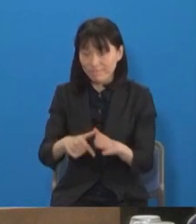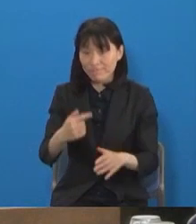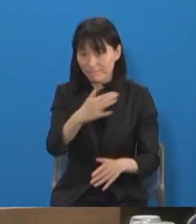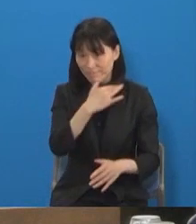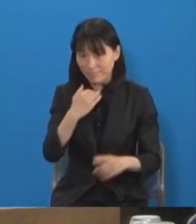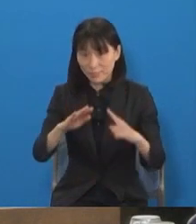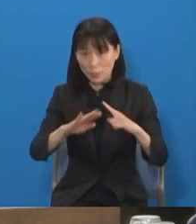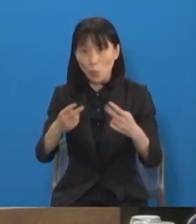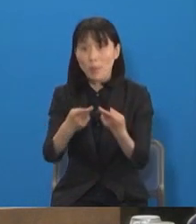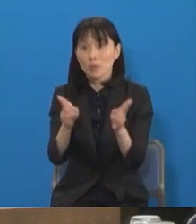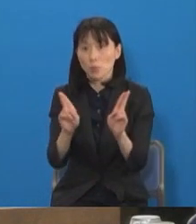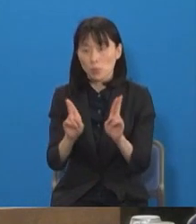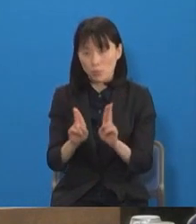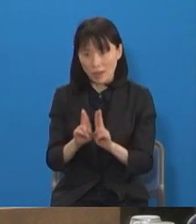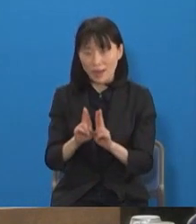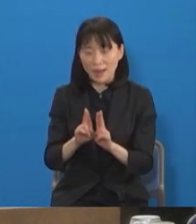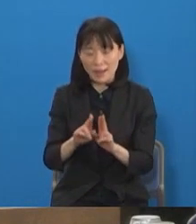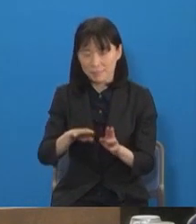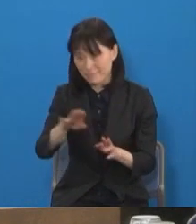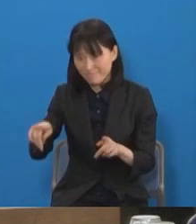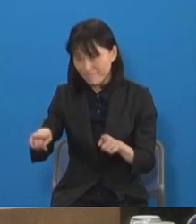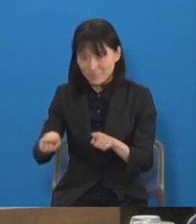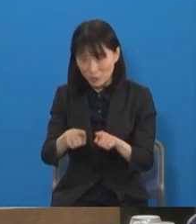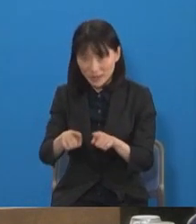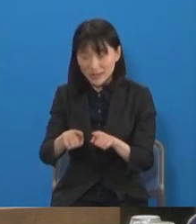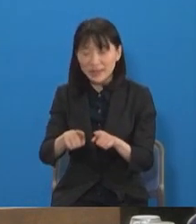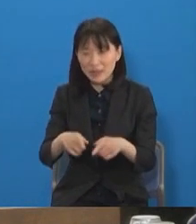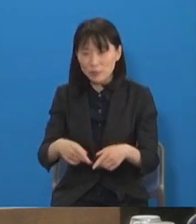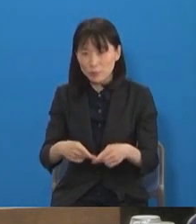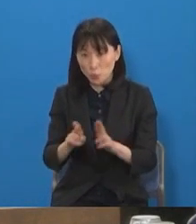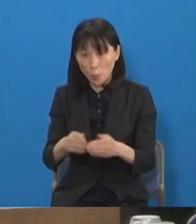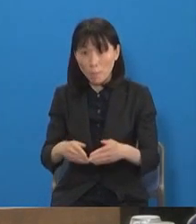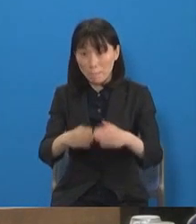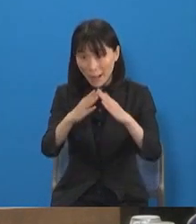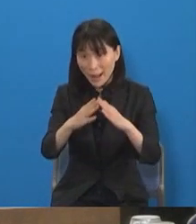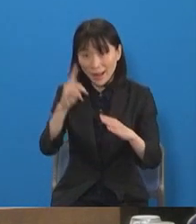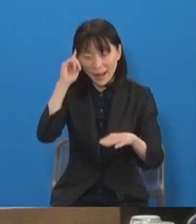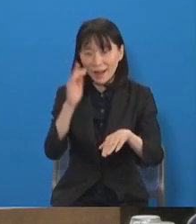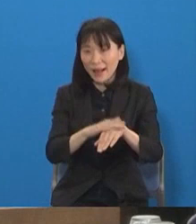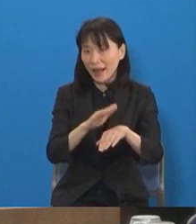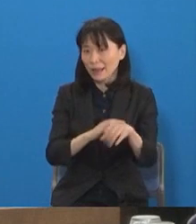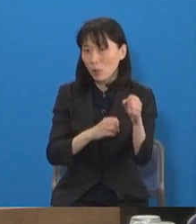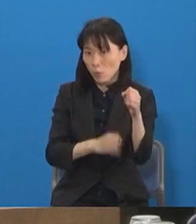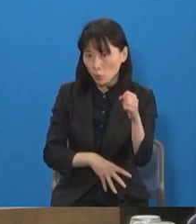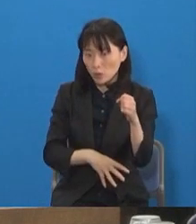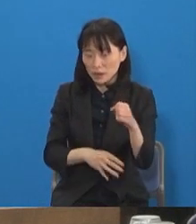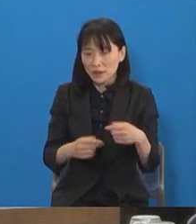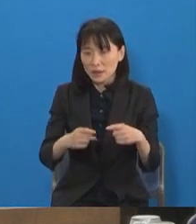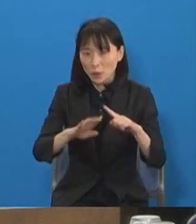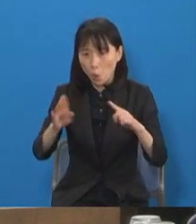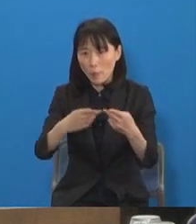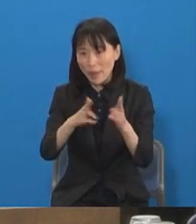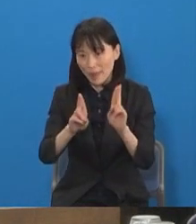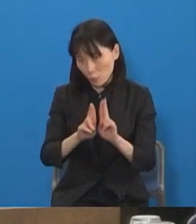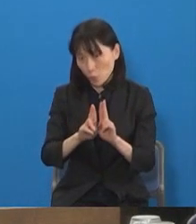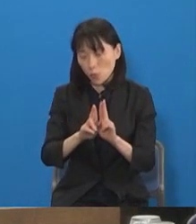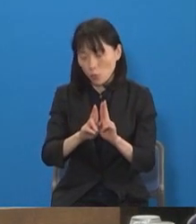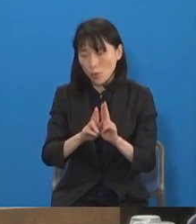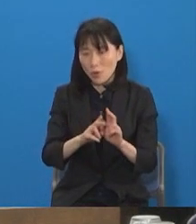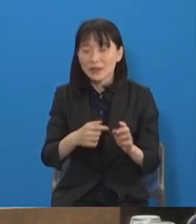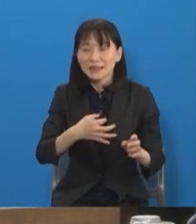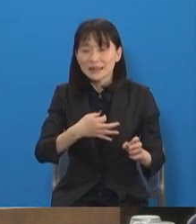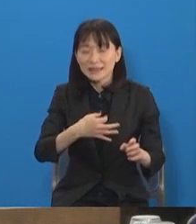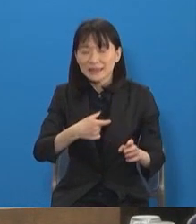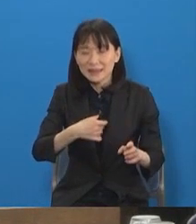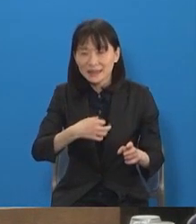たち公明党は、大衆とともにとの立党精神を根本とした公明党の真髄である小さな声